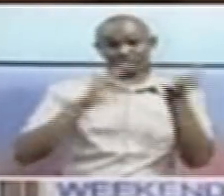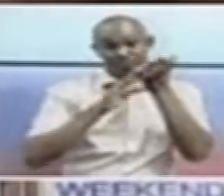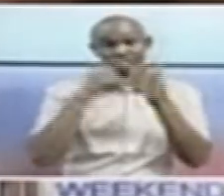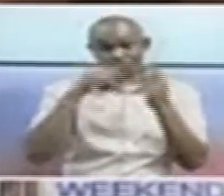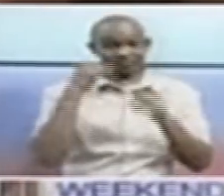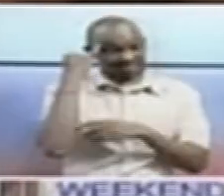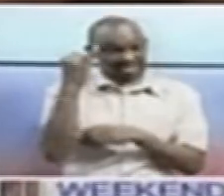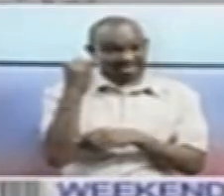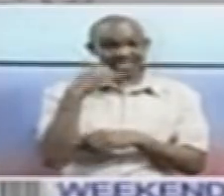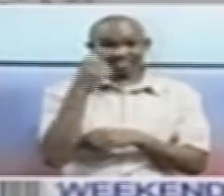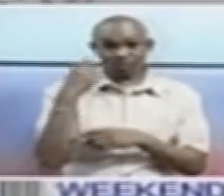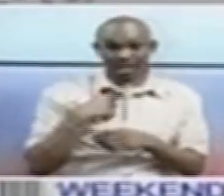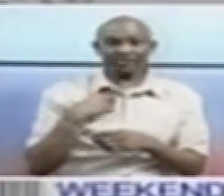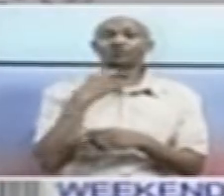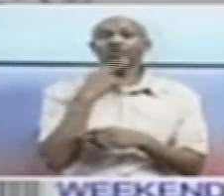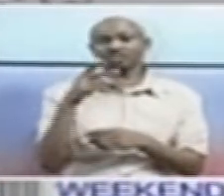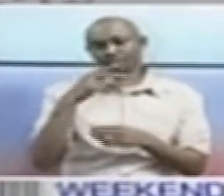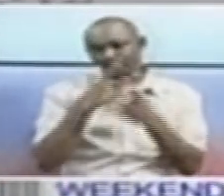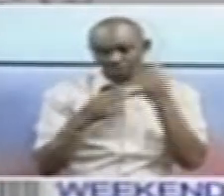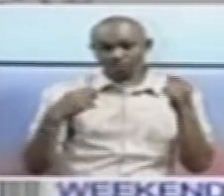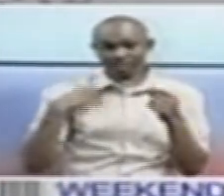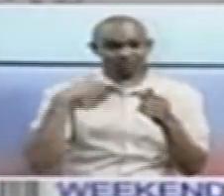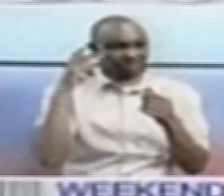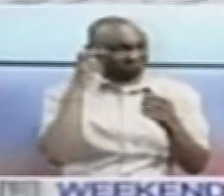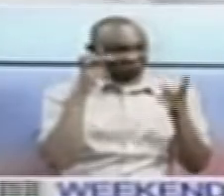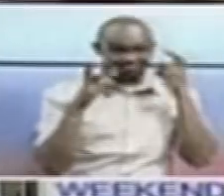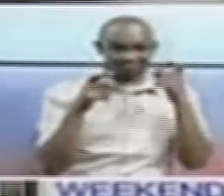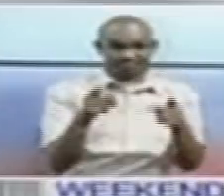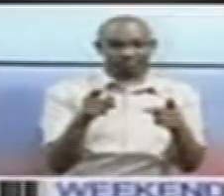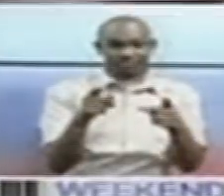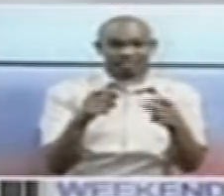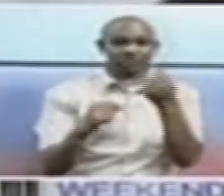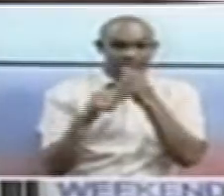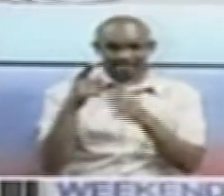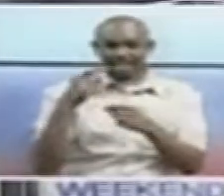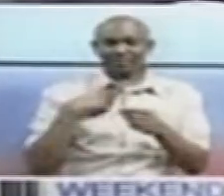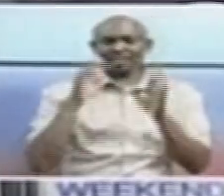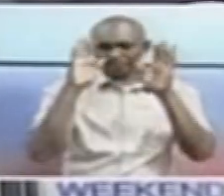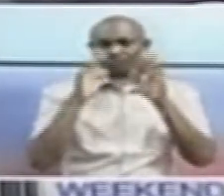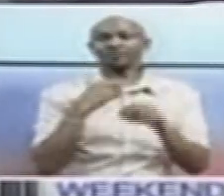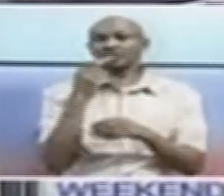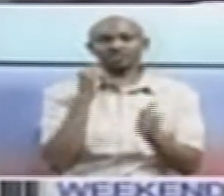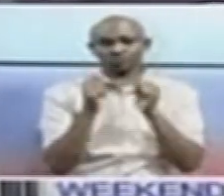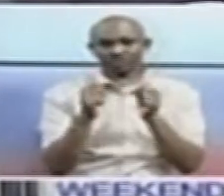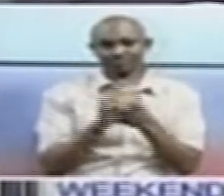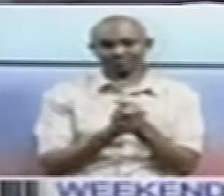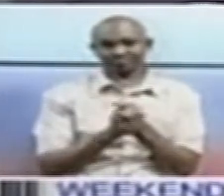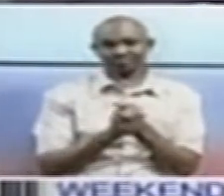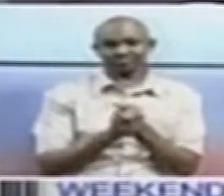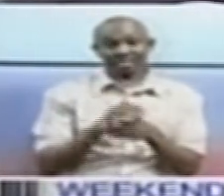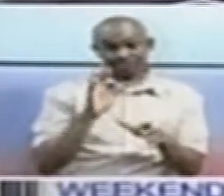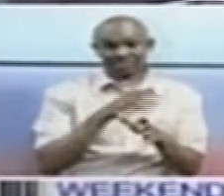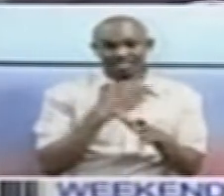idea now struggling to have their voices heard, drowning out perhaps the most important voices.